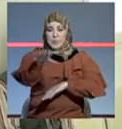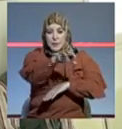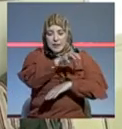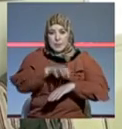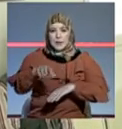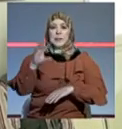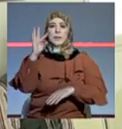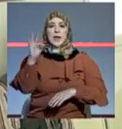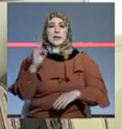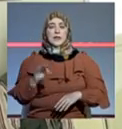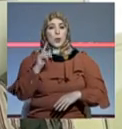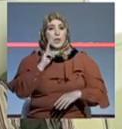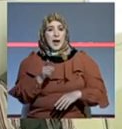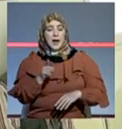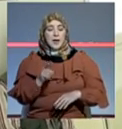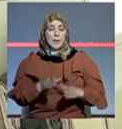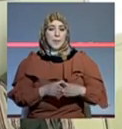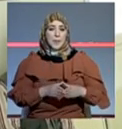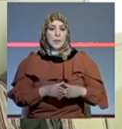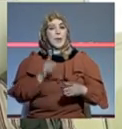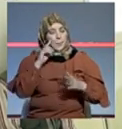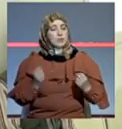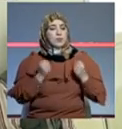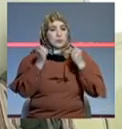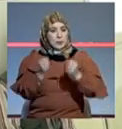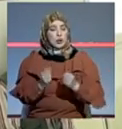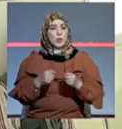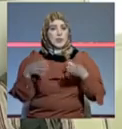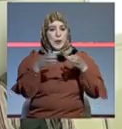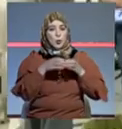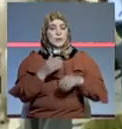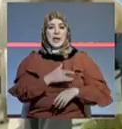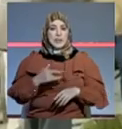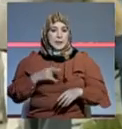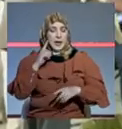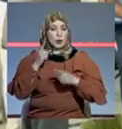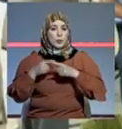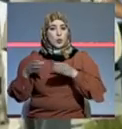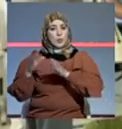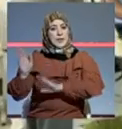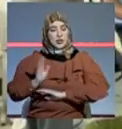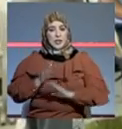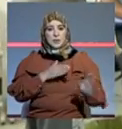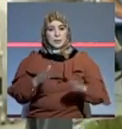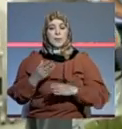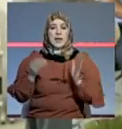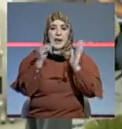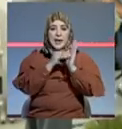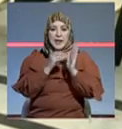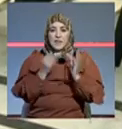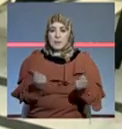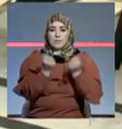ولاية تطاوين حسب بالمجهودات مع السلطات الجهوية. إضافة نوعية قدمتها هذه